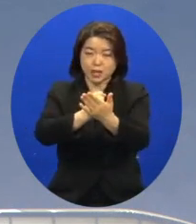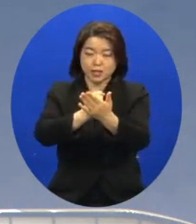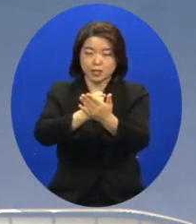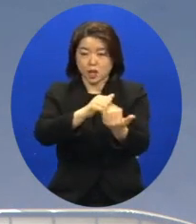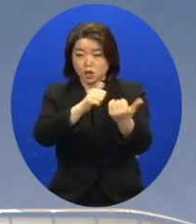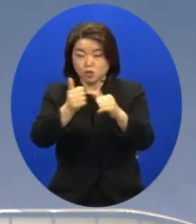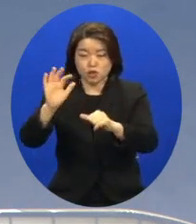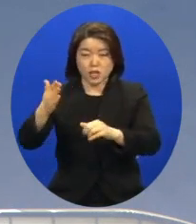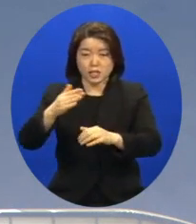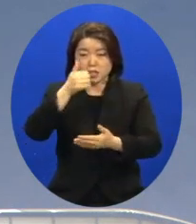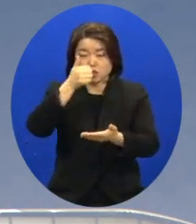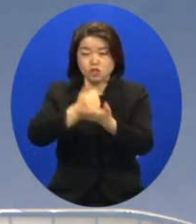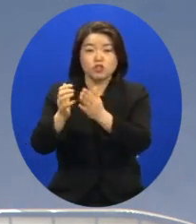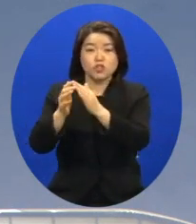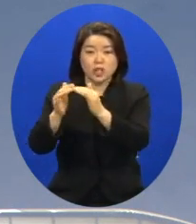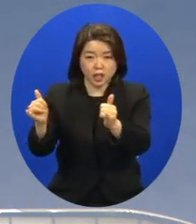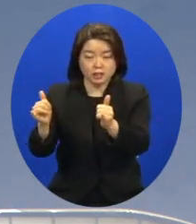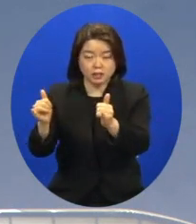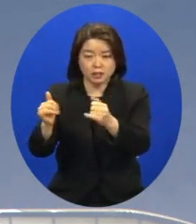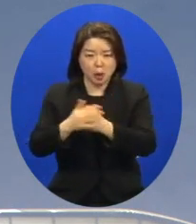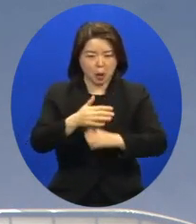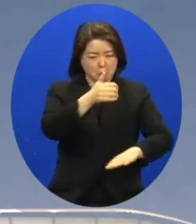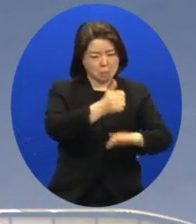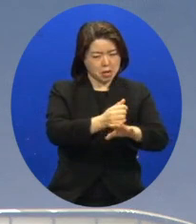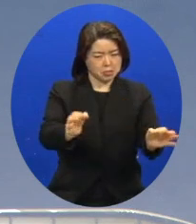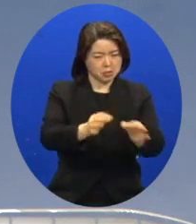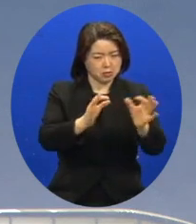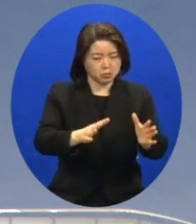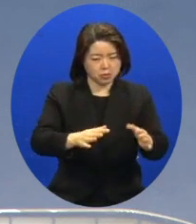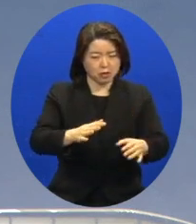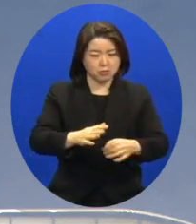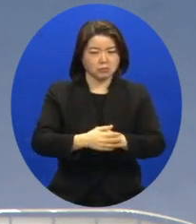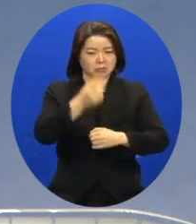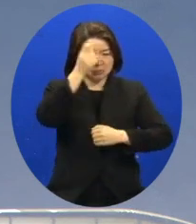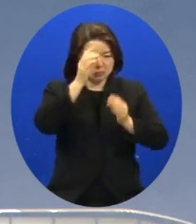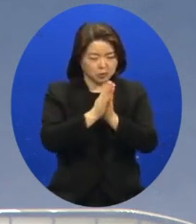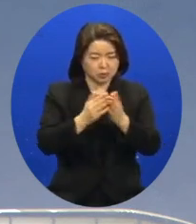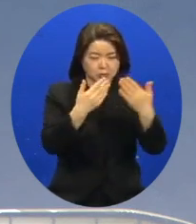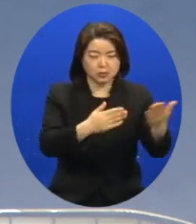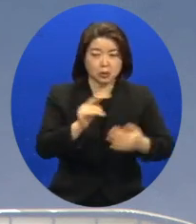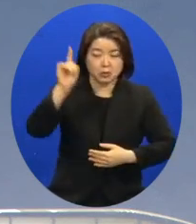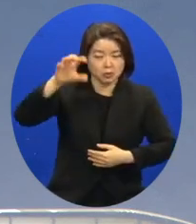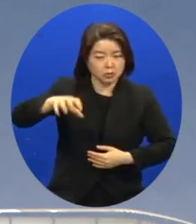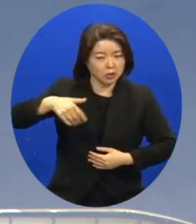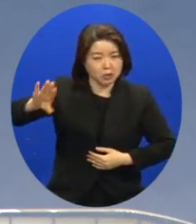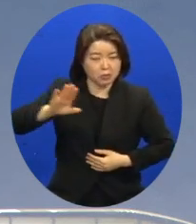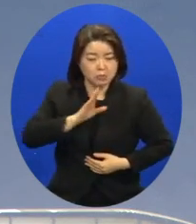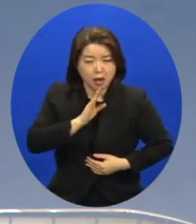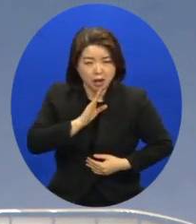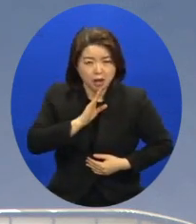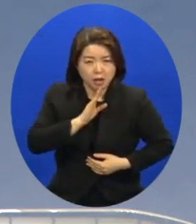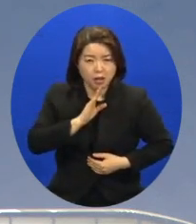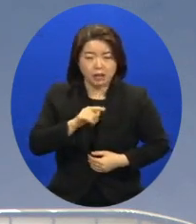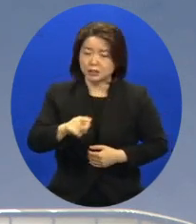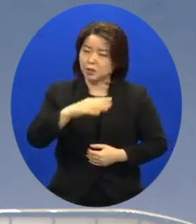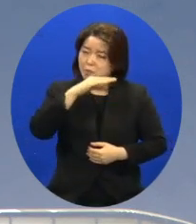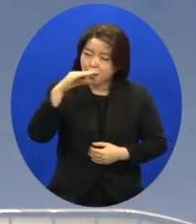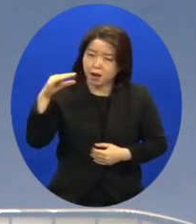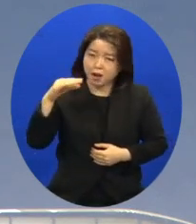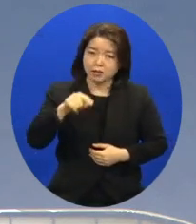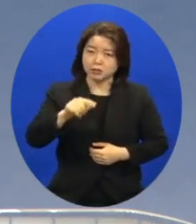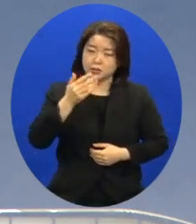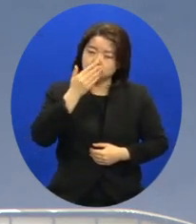순간에 기도했다고 천국에 갈 수 있는 겁니까? 그게 옳은 겁니까? 그래도 되는